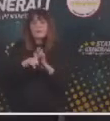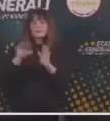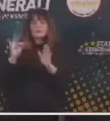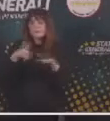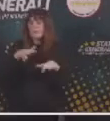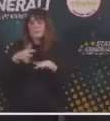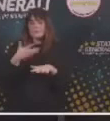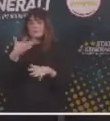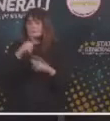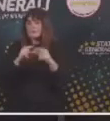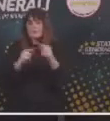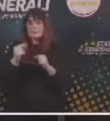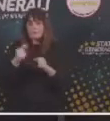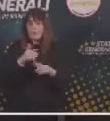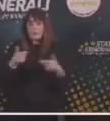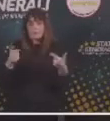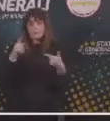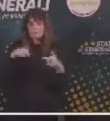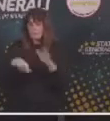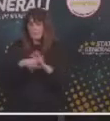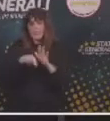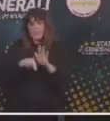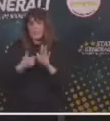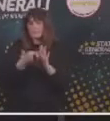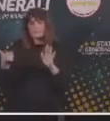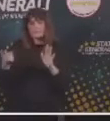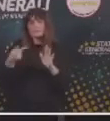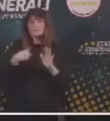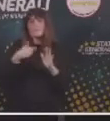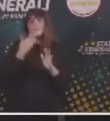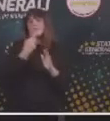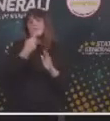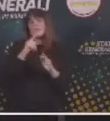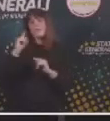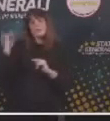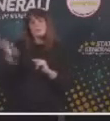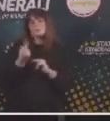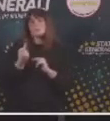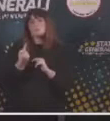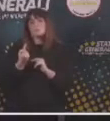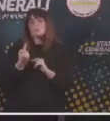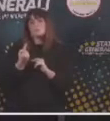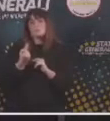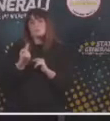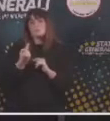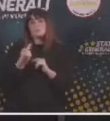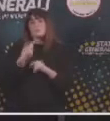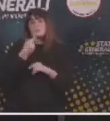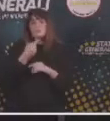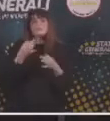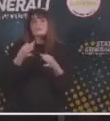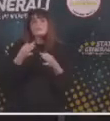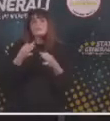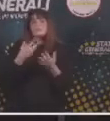visto la luce ed è giusto che io dica a tutti voi trasmettendovi proprio l'esperienza che